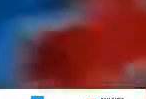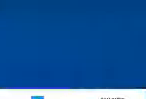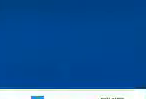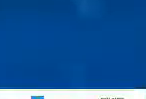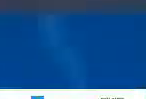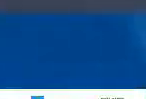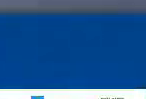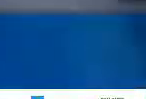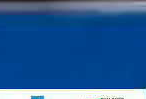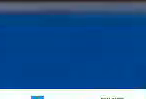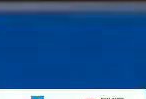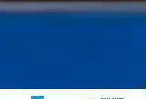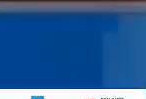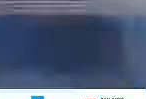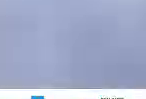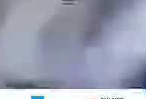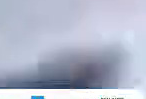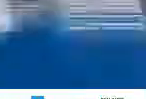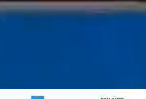Kaya natin to,